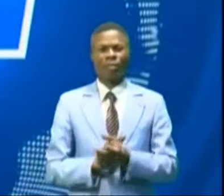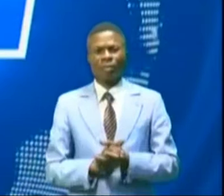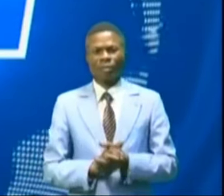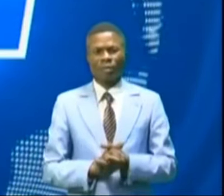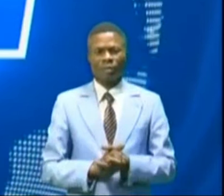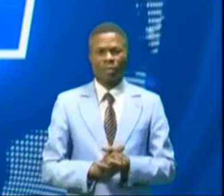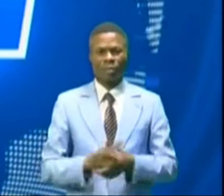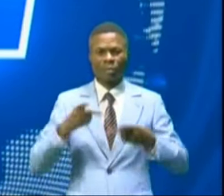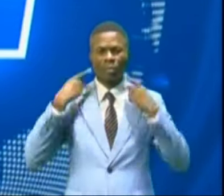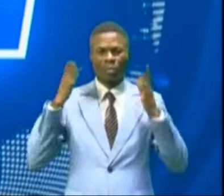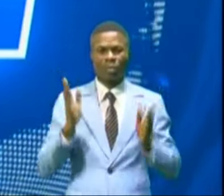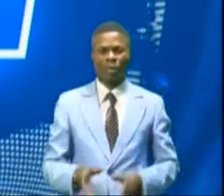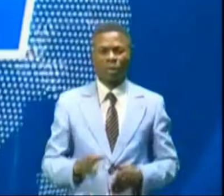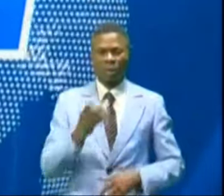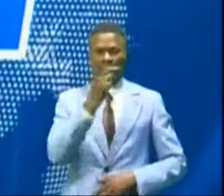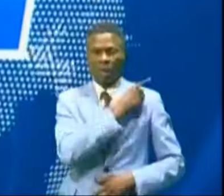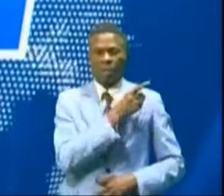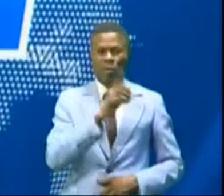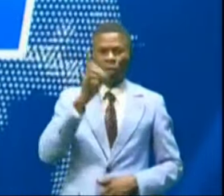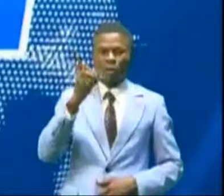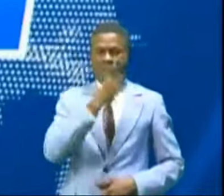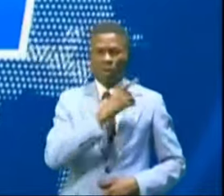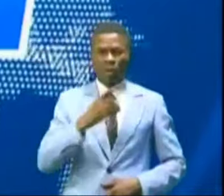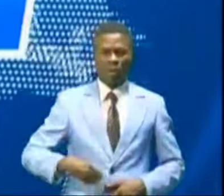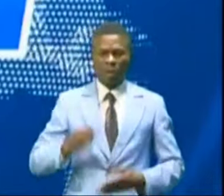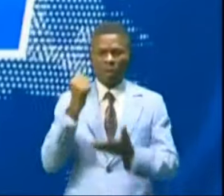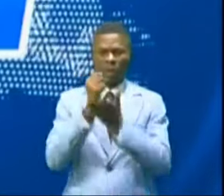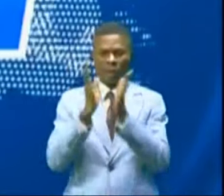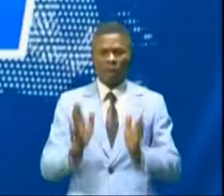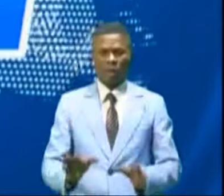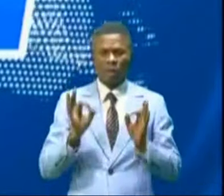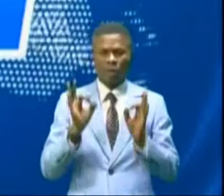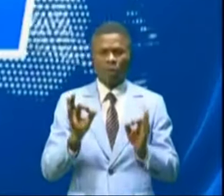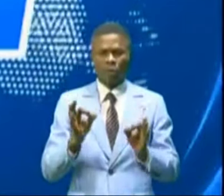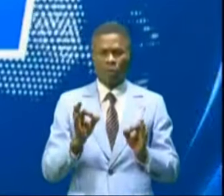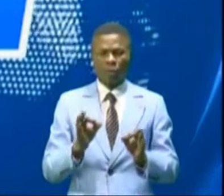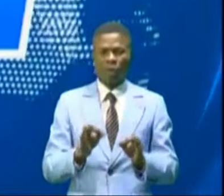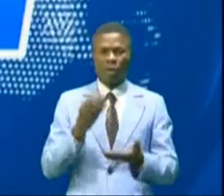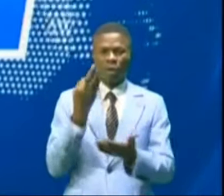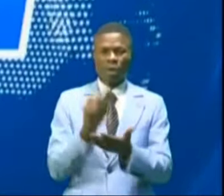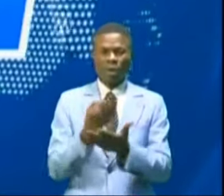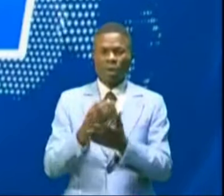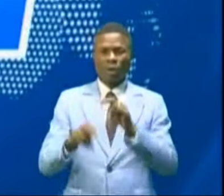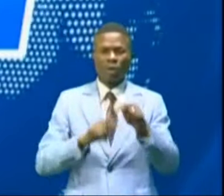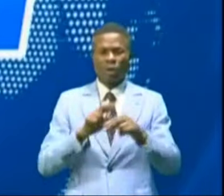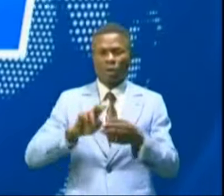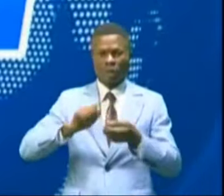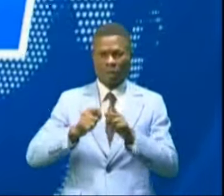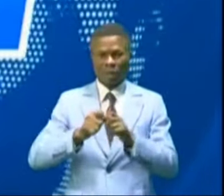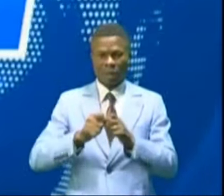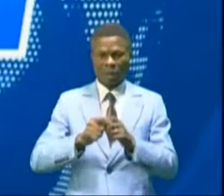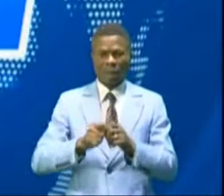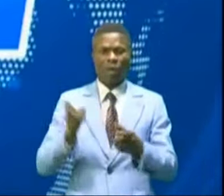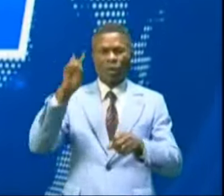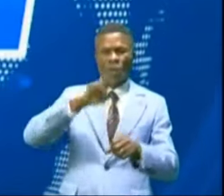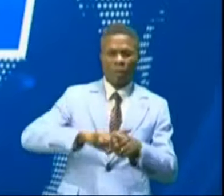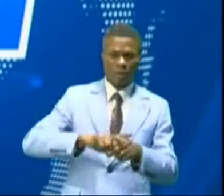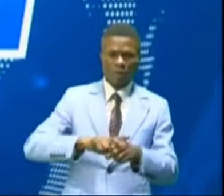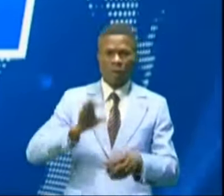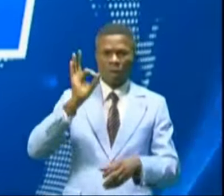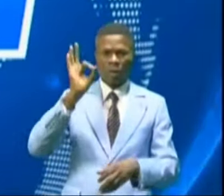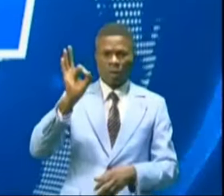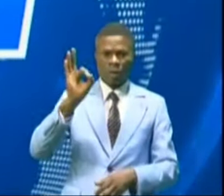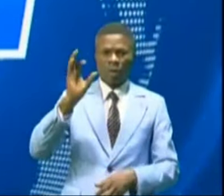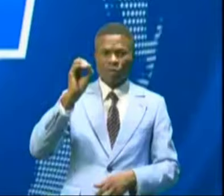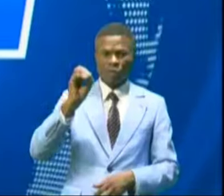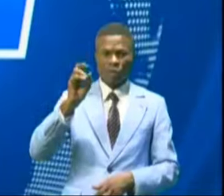Le pasteur Paul David Olangui est le nouvel ambassadeur du Fonds national des réparations des victimes, FONAREV,